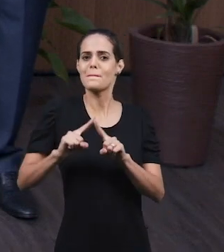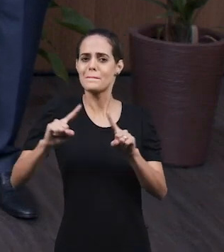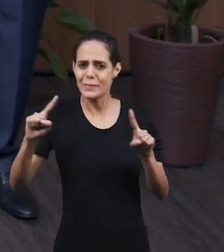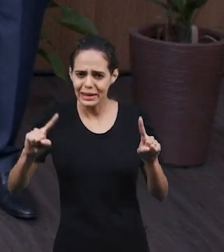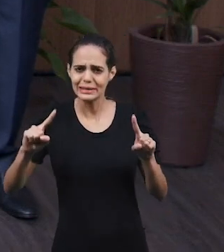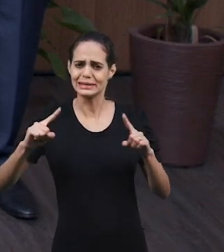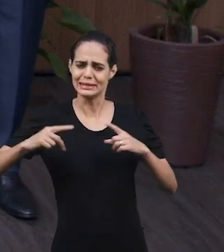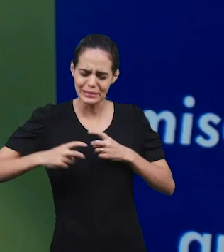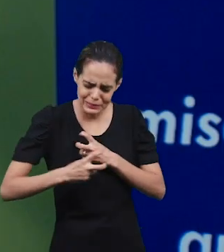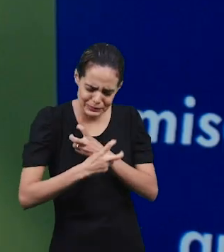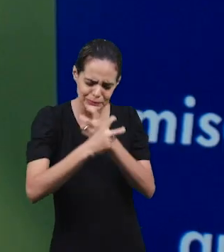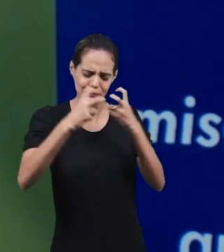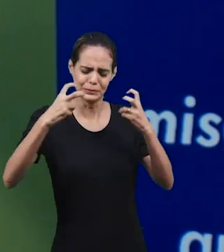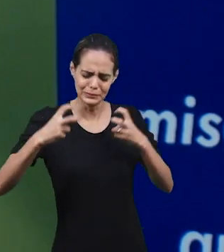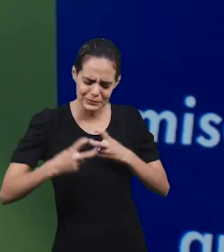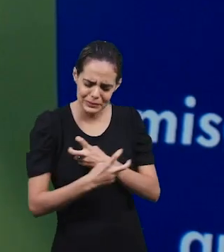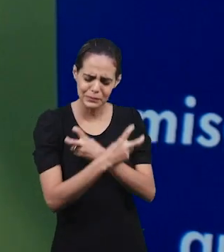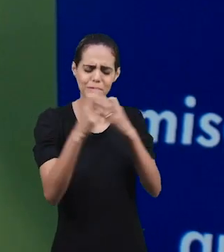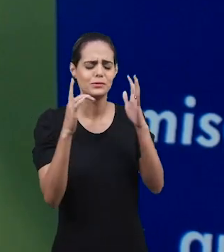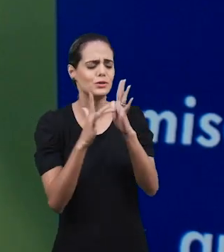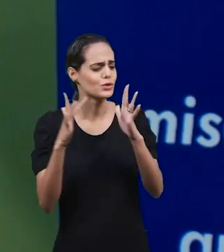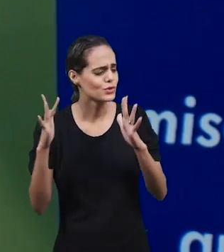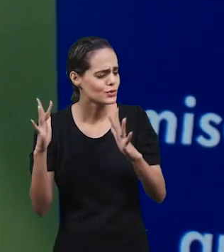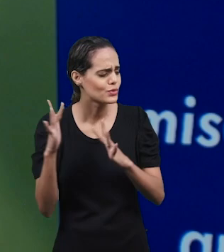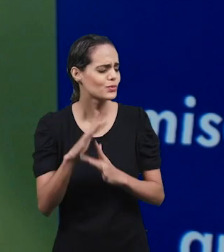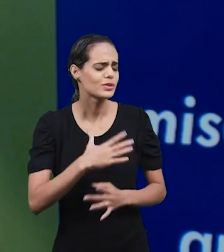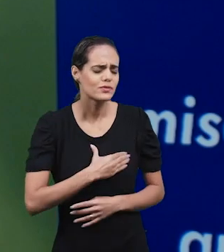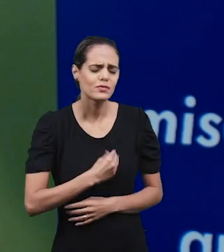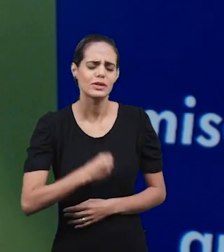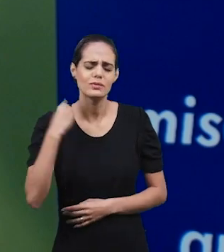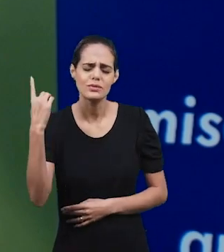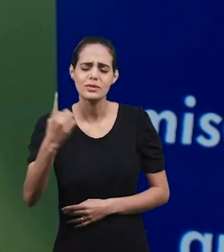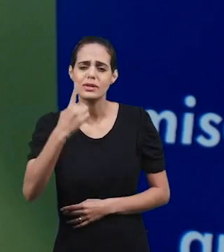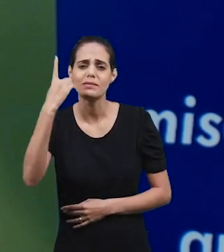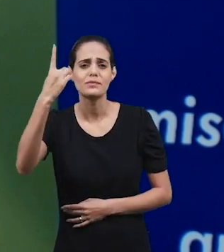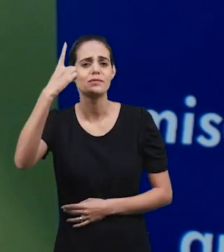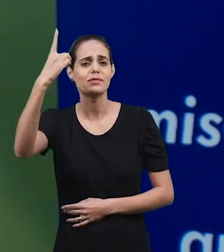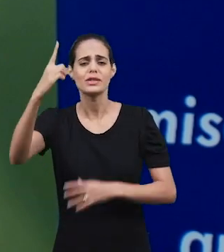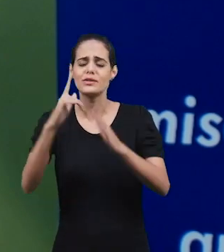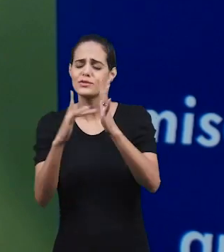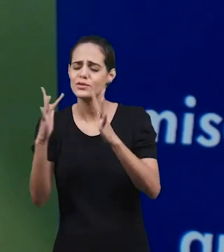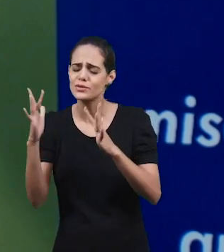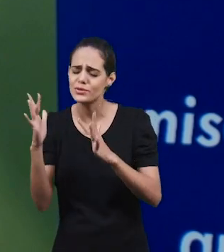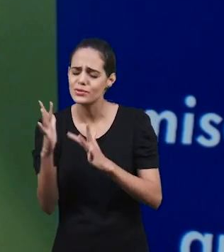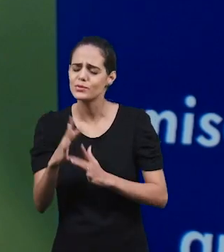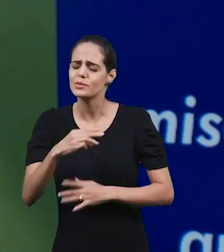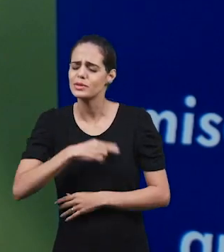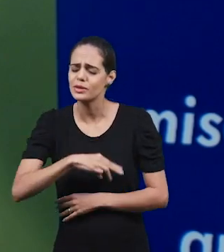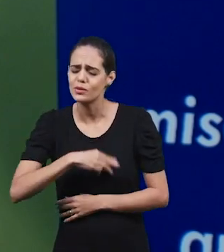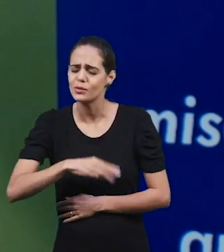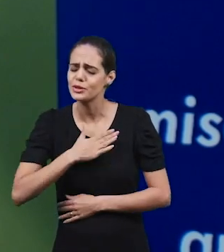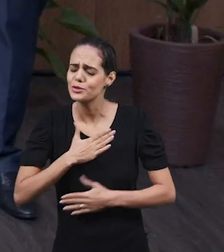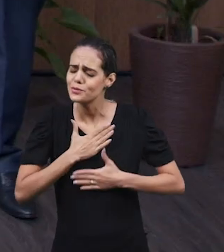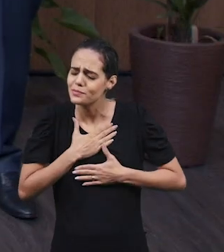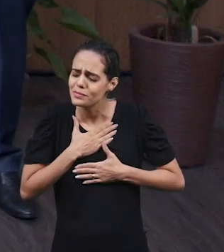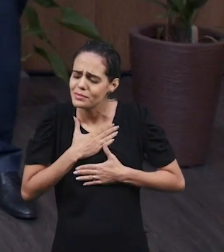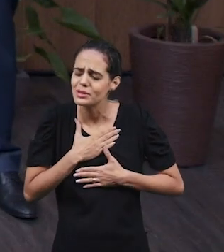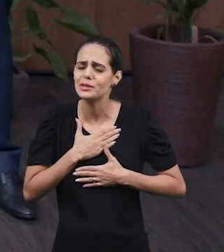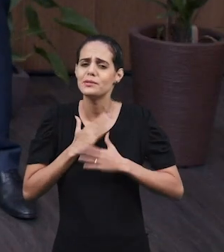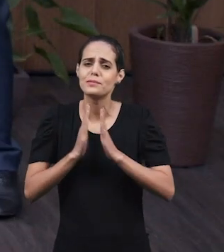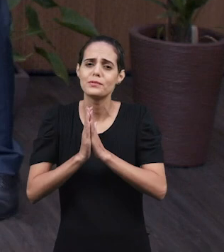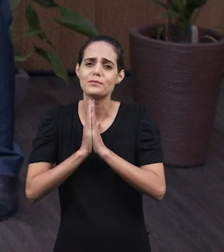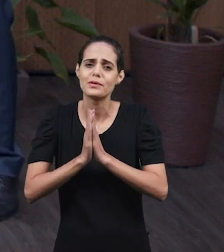Bartimée, il a prié chaque fois plus. Jésus, fils de David, aie pitié de